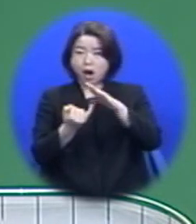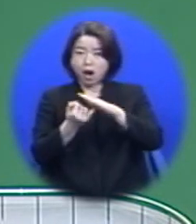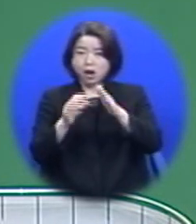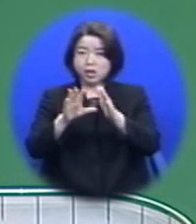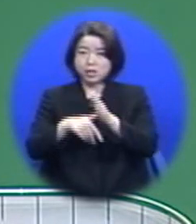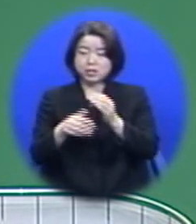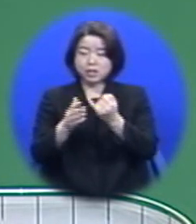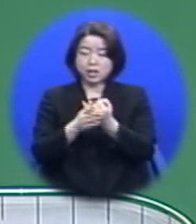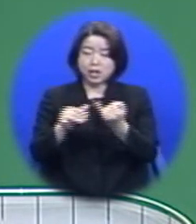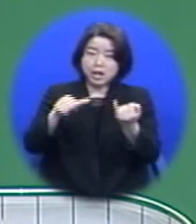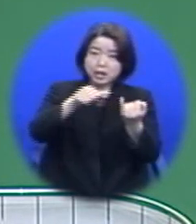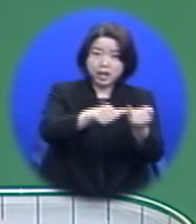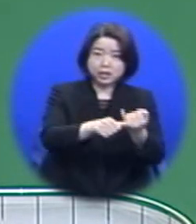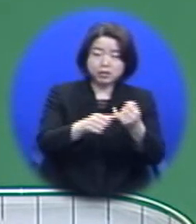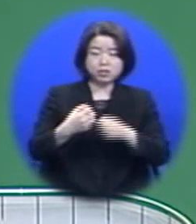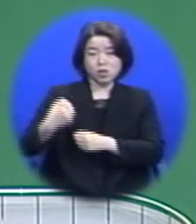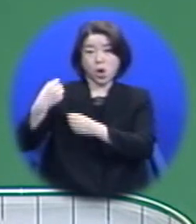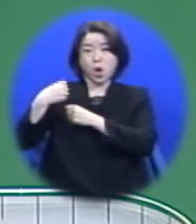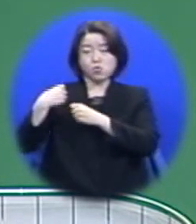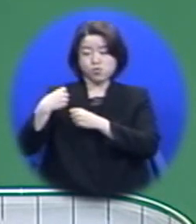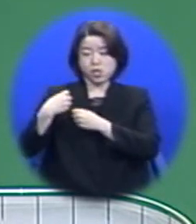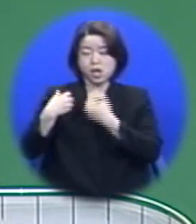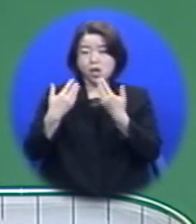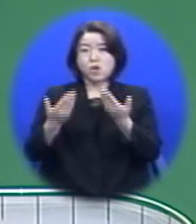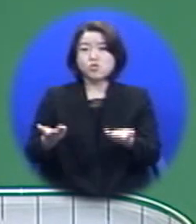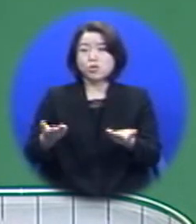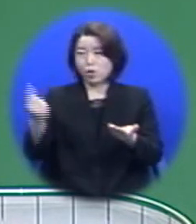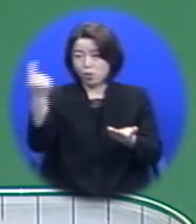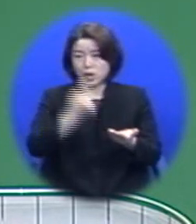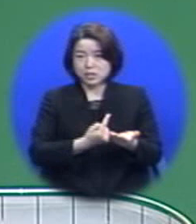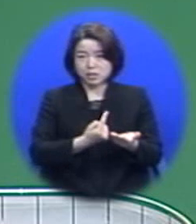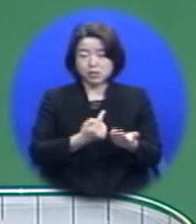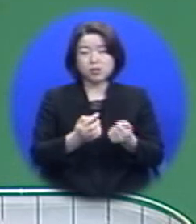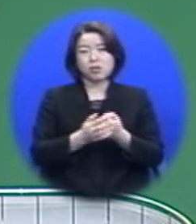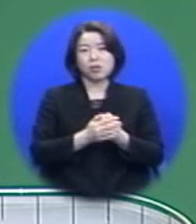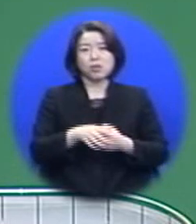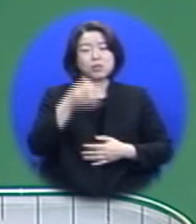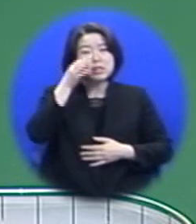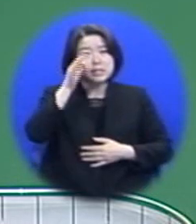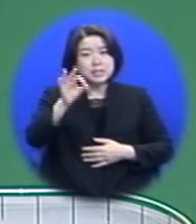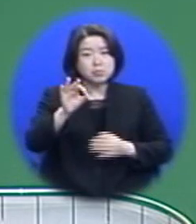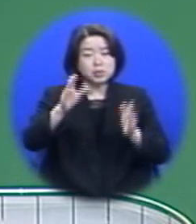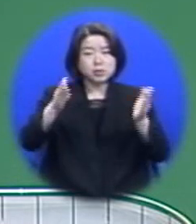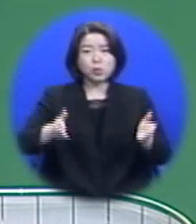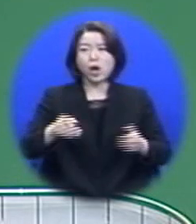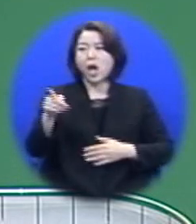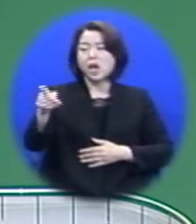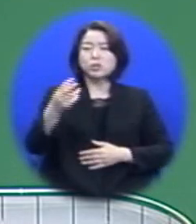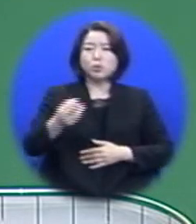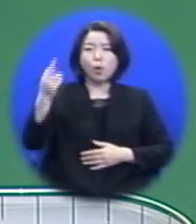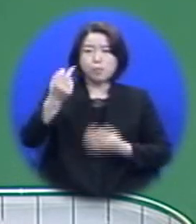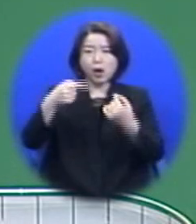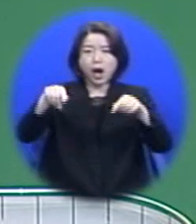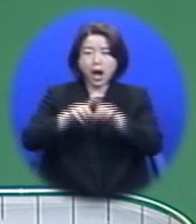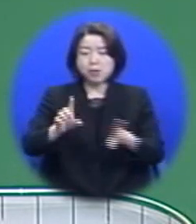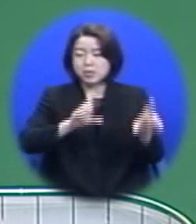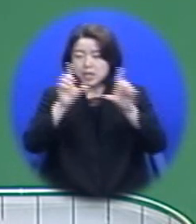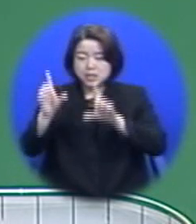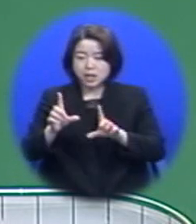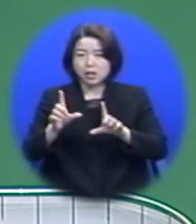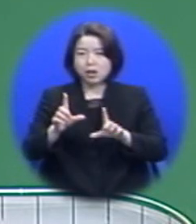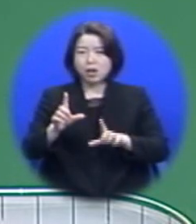오빠가 군내에서 휴가를 얻어서 나왔는데 열흘 동안 그 의붓 오빠와 같이 지내다가 몹쓸